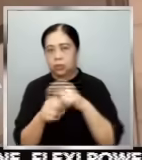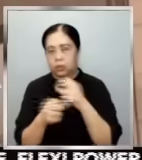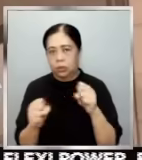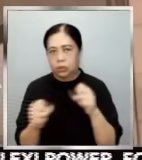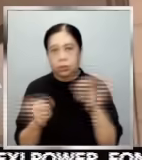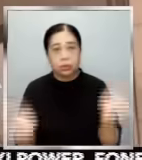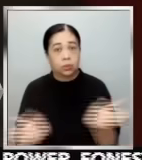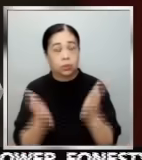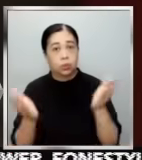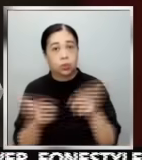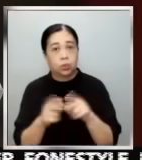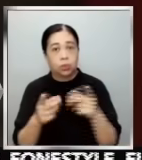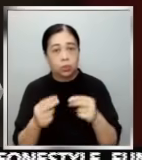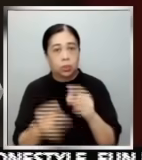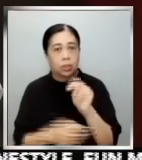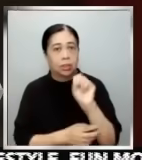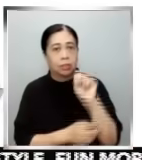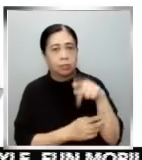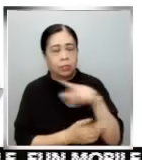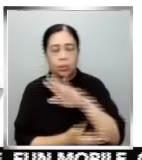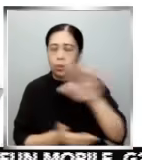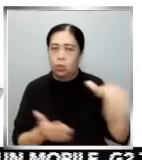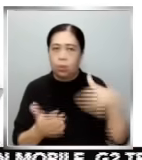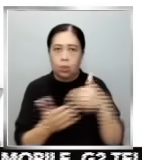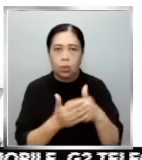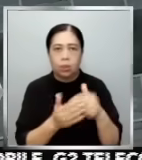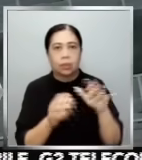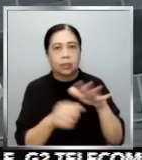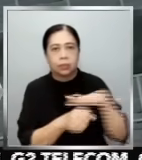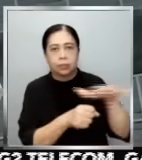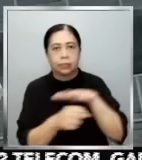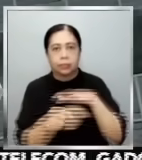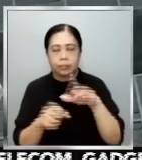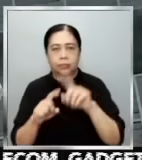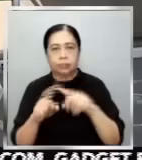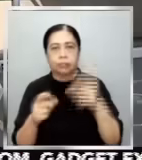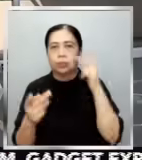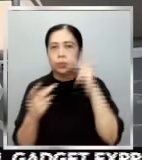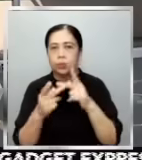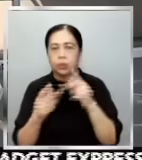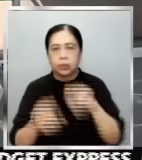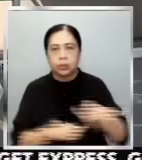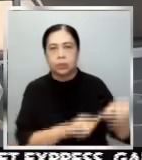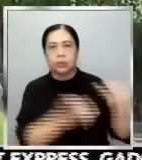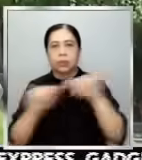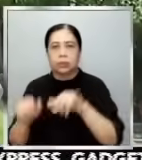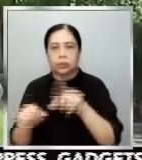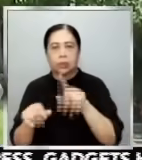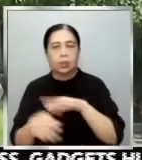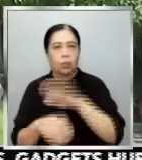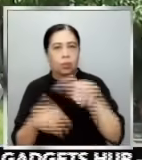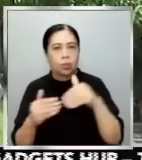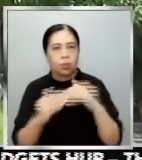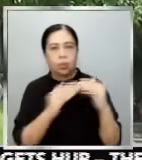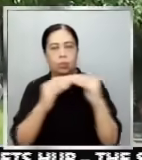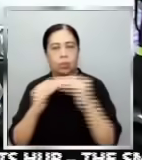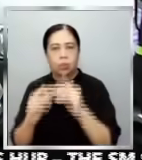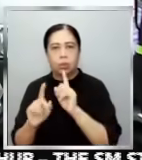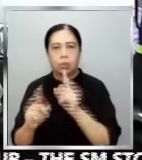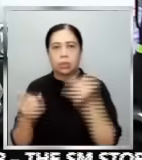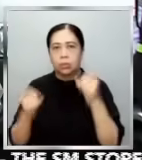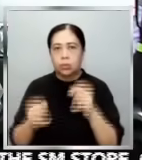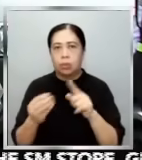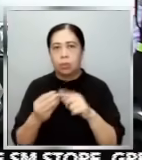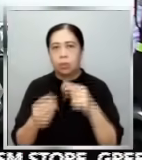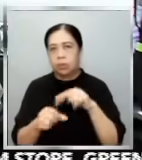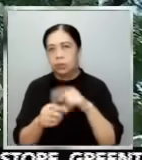pagpapatupad ng nsp sa lahat ng sektor layon daw nito gawing isa ang hakbang ng lahat sa pagtugon sa mga isyong pangseguridad ng